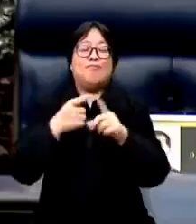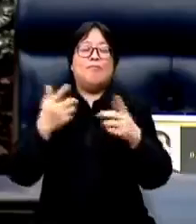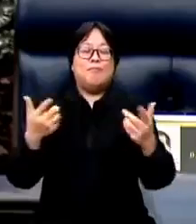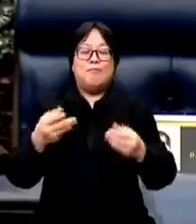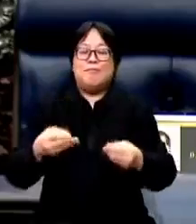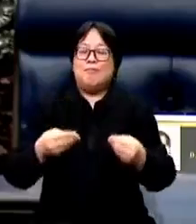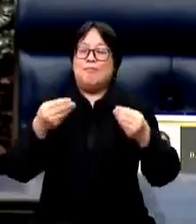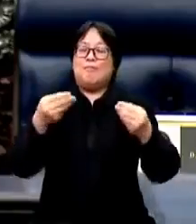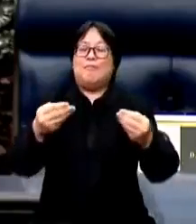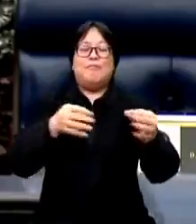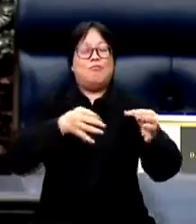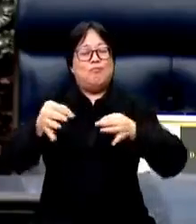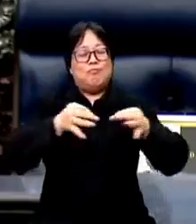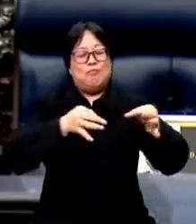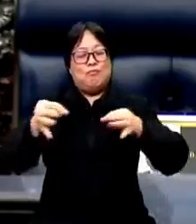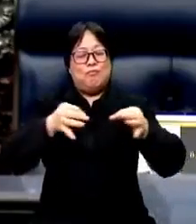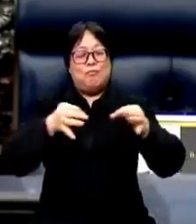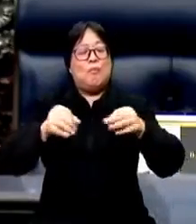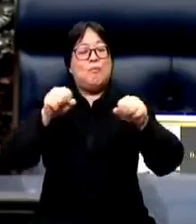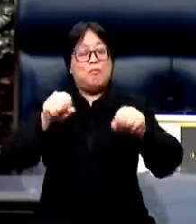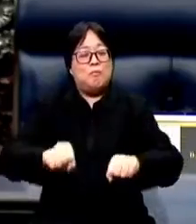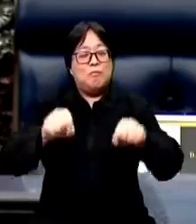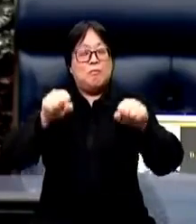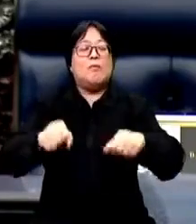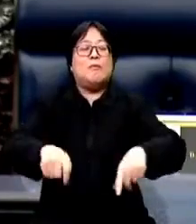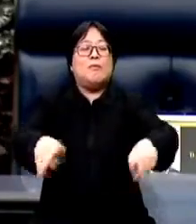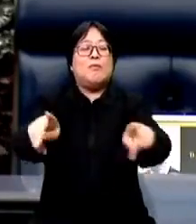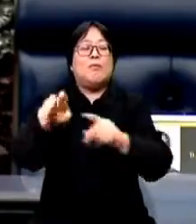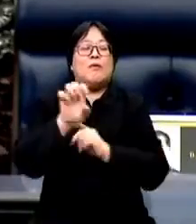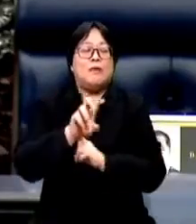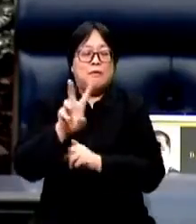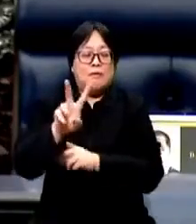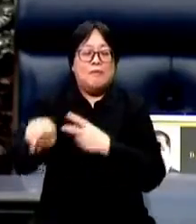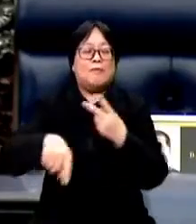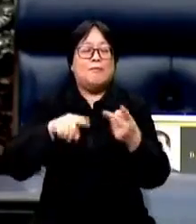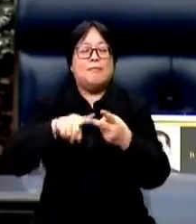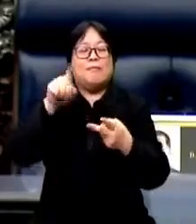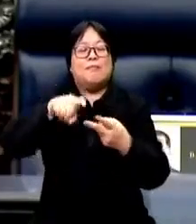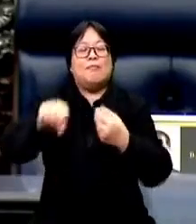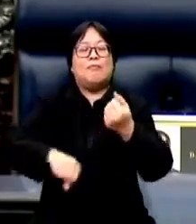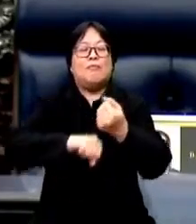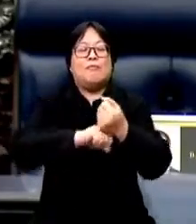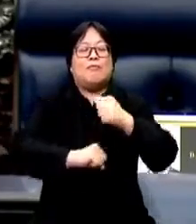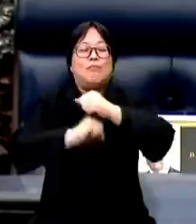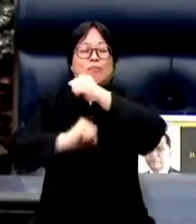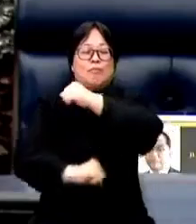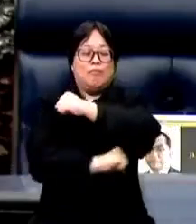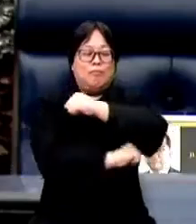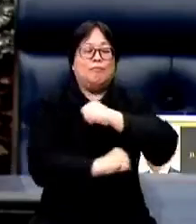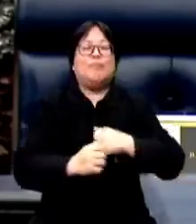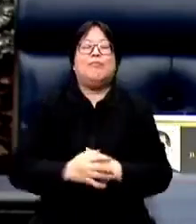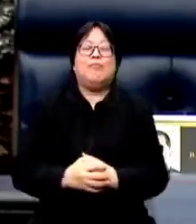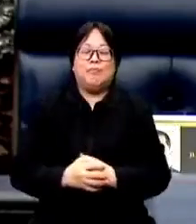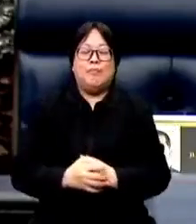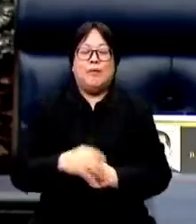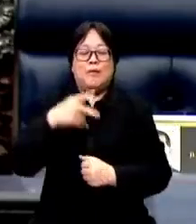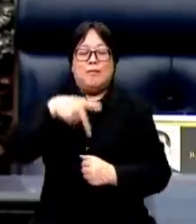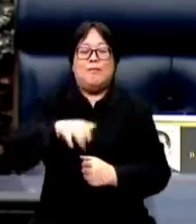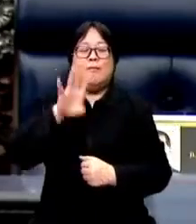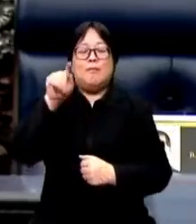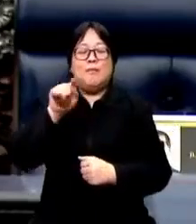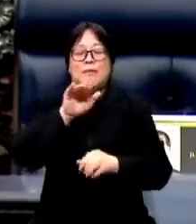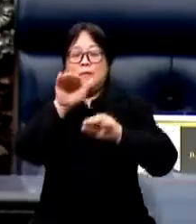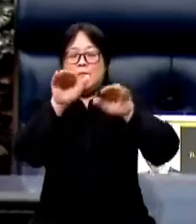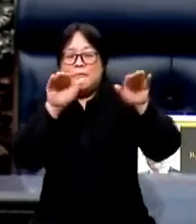memberi penerangan tentang potensi pasaran EV dan keperluan sokongan infrastruktur pengecas Awam PBT